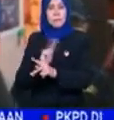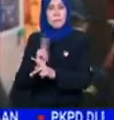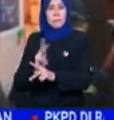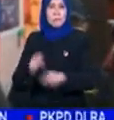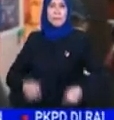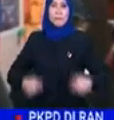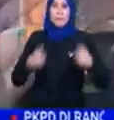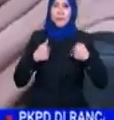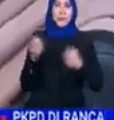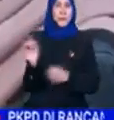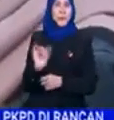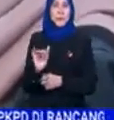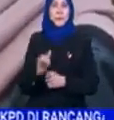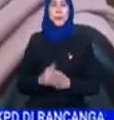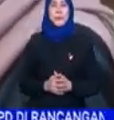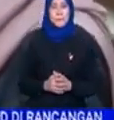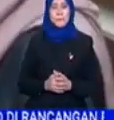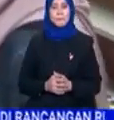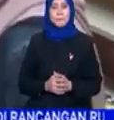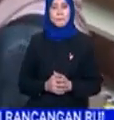kehidupan sehari-hari atau